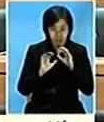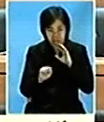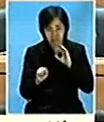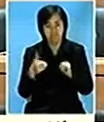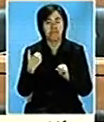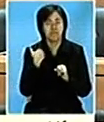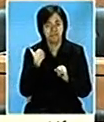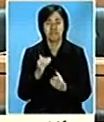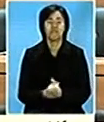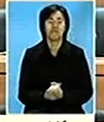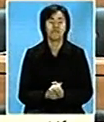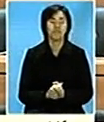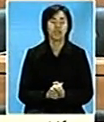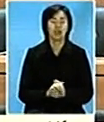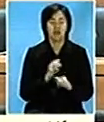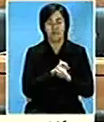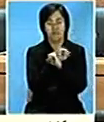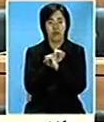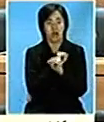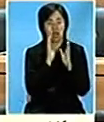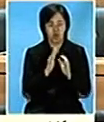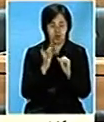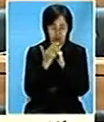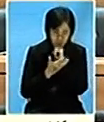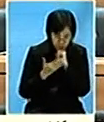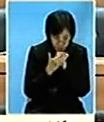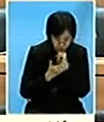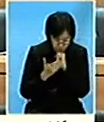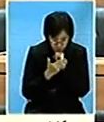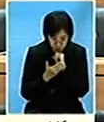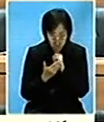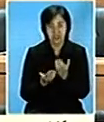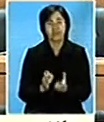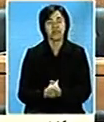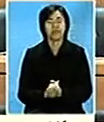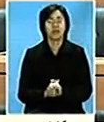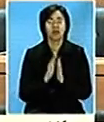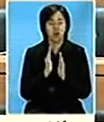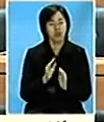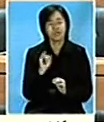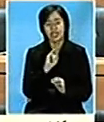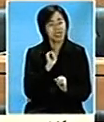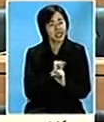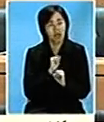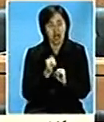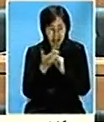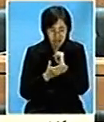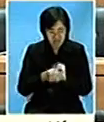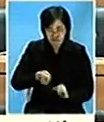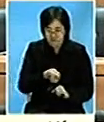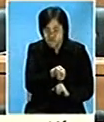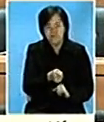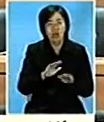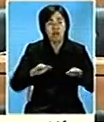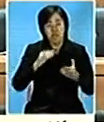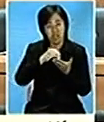ะครับเอาไปต้องไปป้องกันคนเสพป้องกันคนที่เขาทำร้ายร่างกายกันเพราะยาเสพติดหรือเด็กนัก